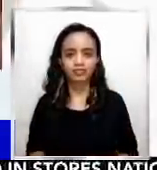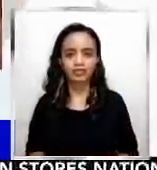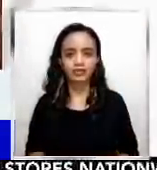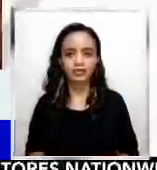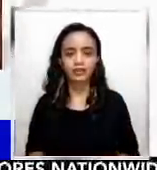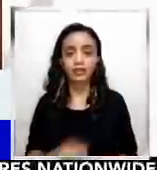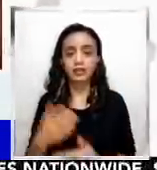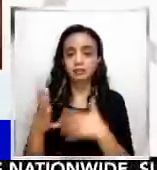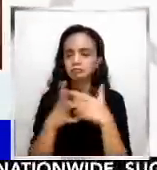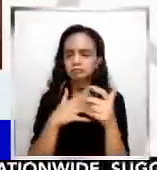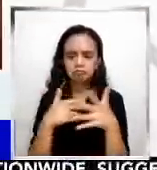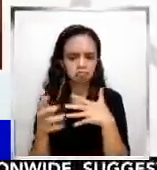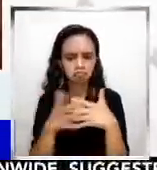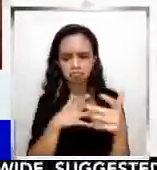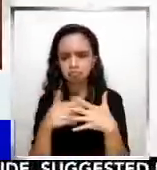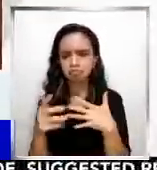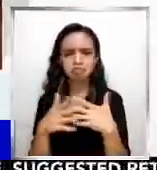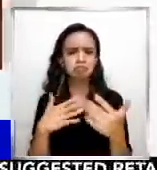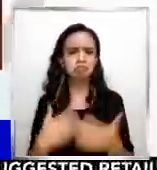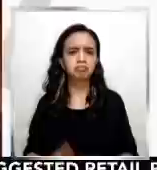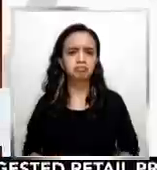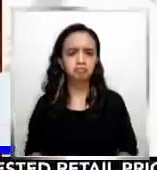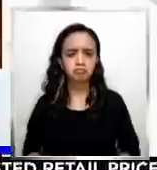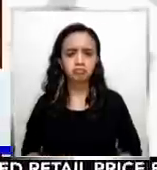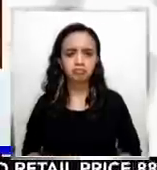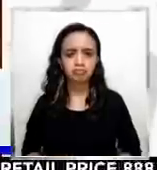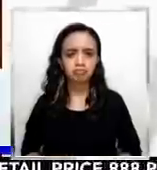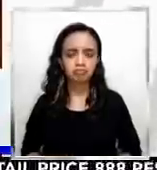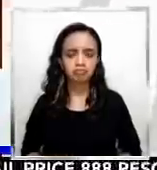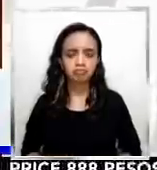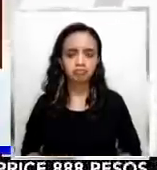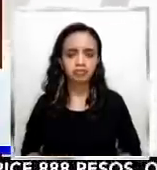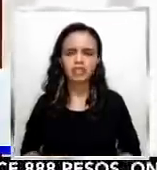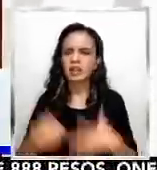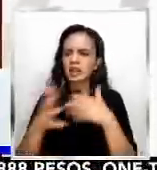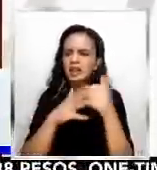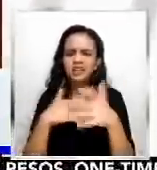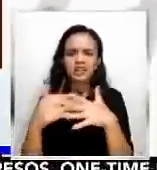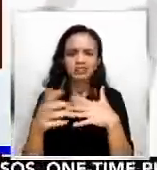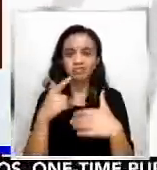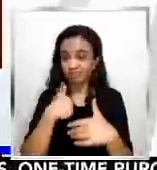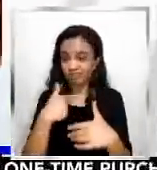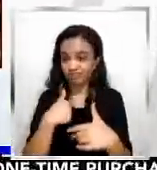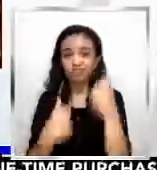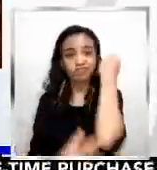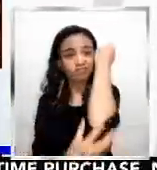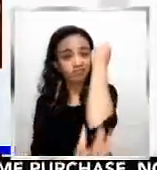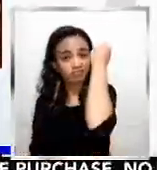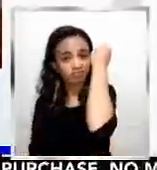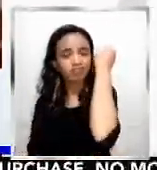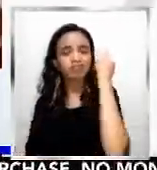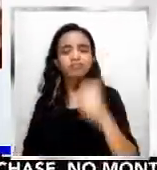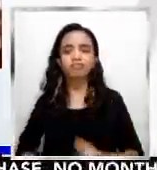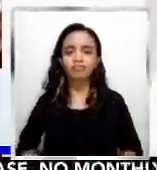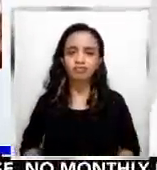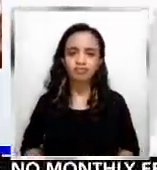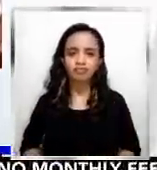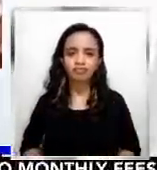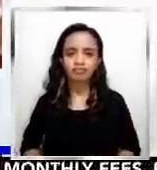kahit ano mahirap na ako kaning pana ko sa